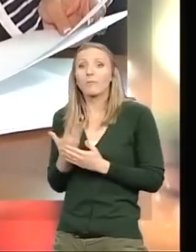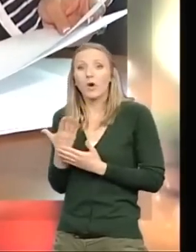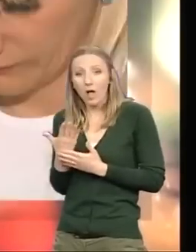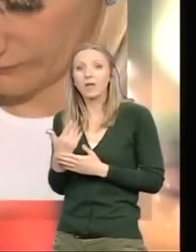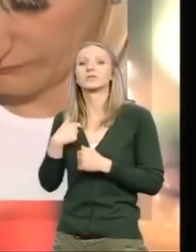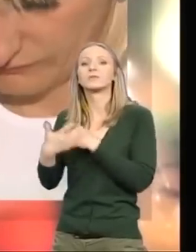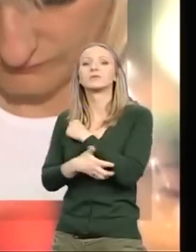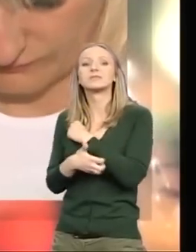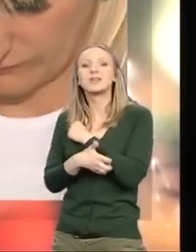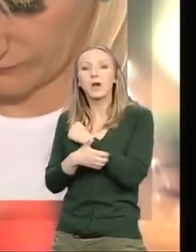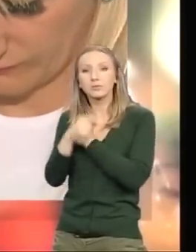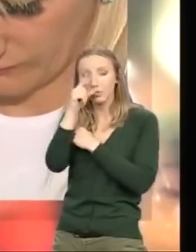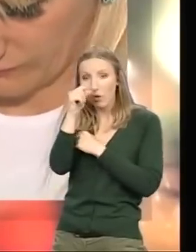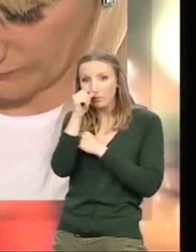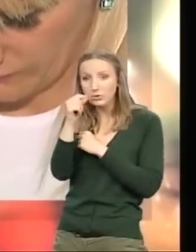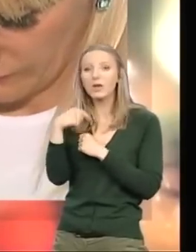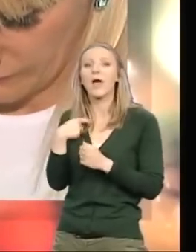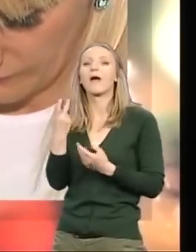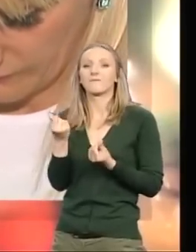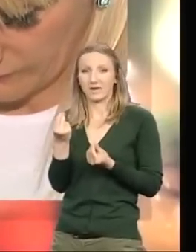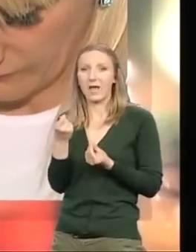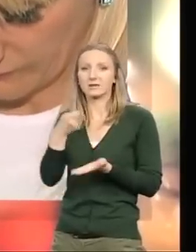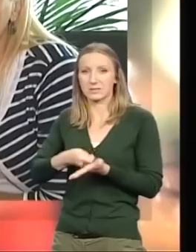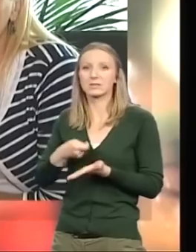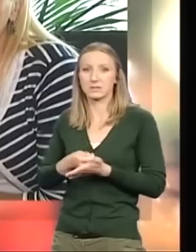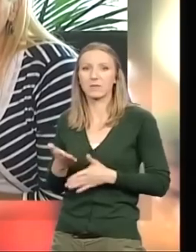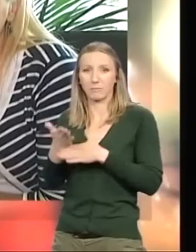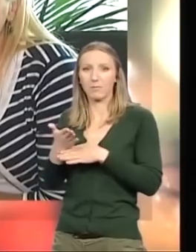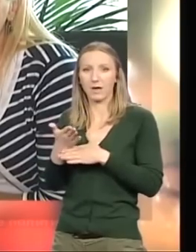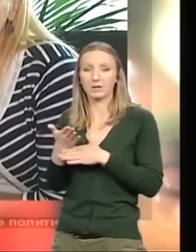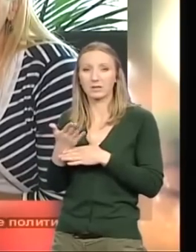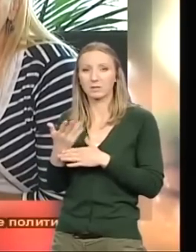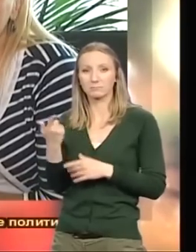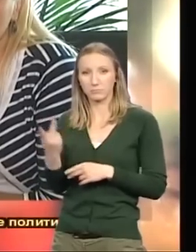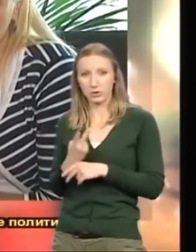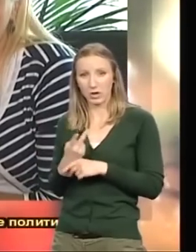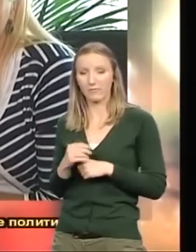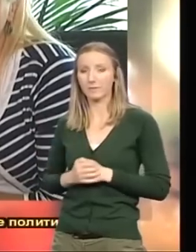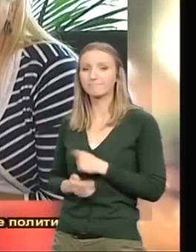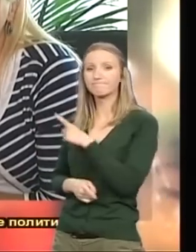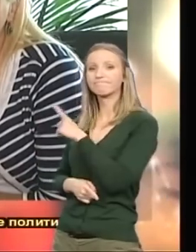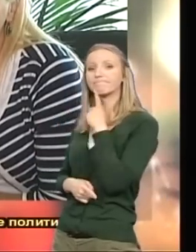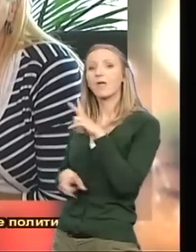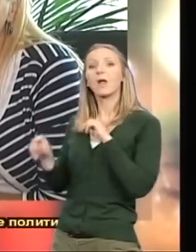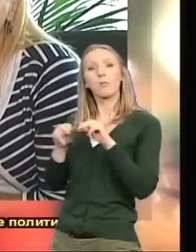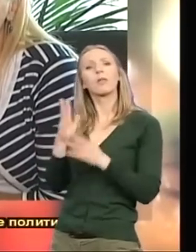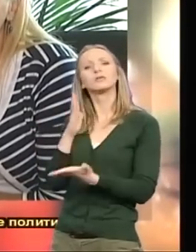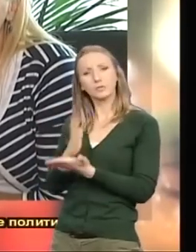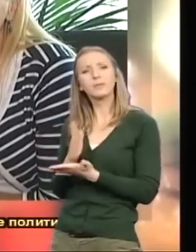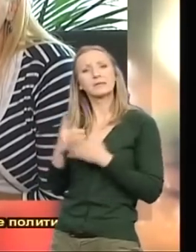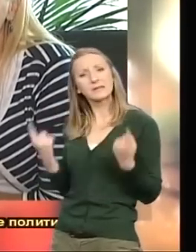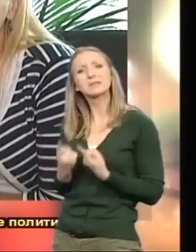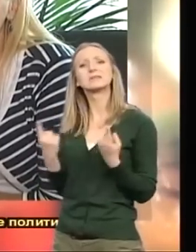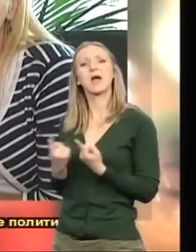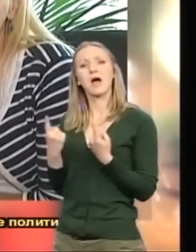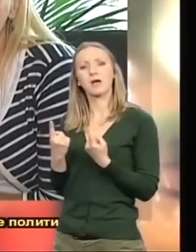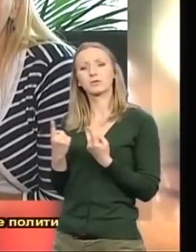u siromašnim opštinama finansijski će pomagati država. A Republika će biti inicijator daljeg uspostavljanja ovih usluga